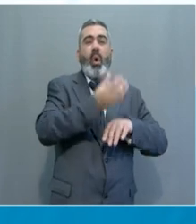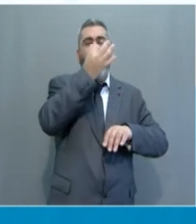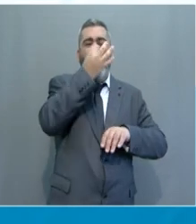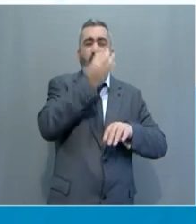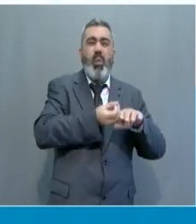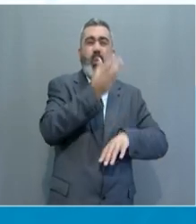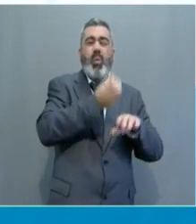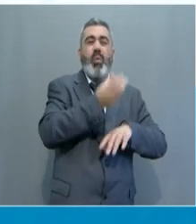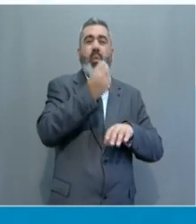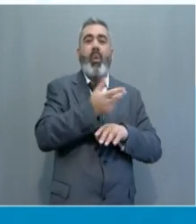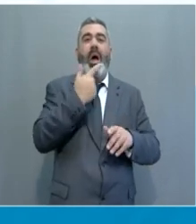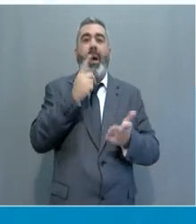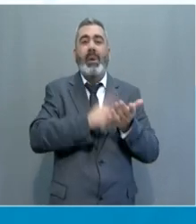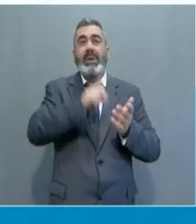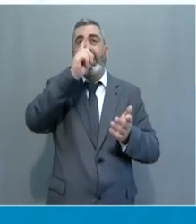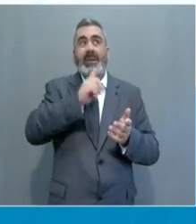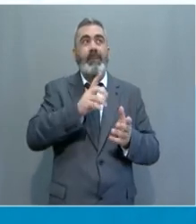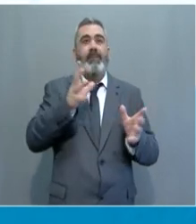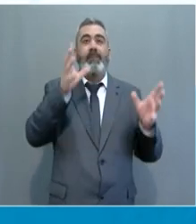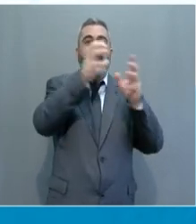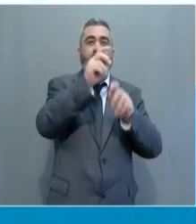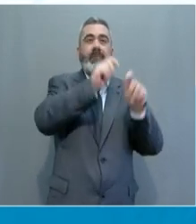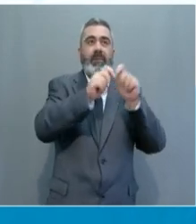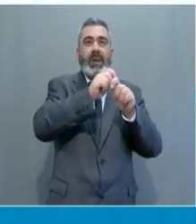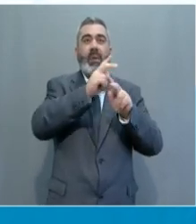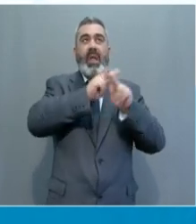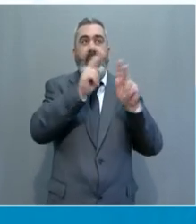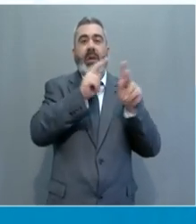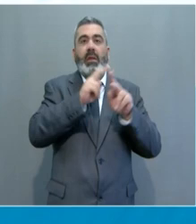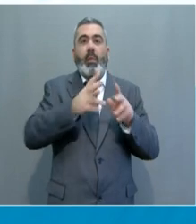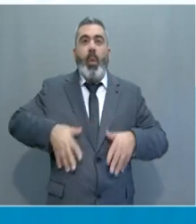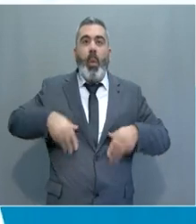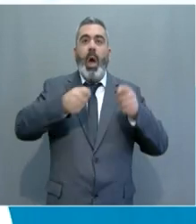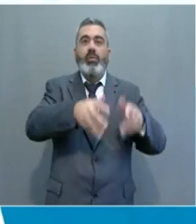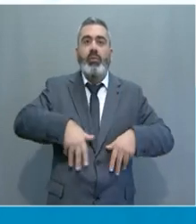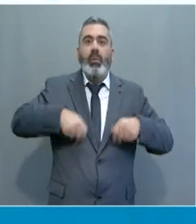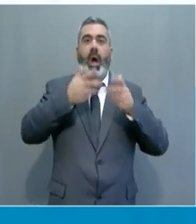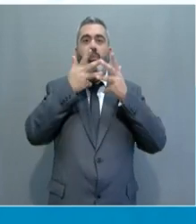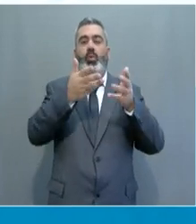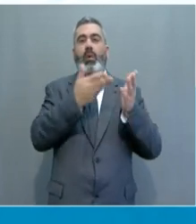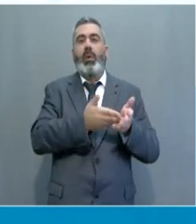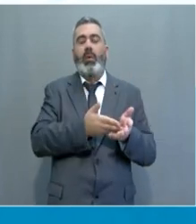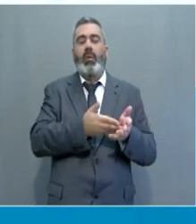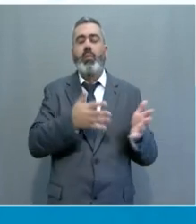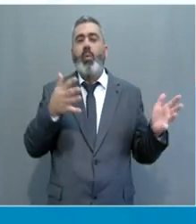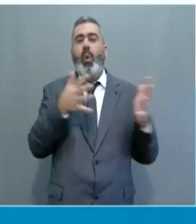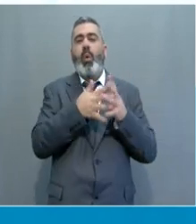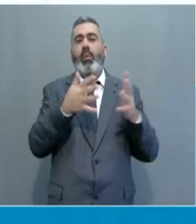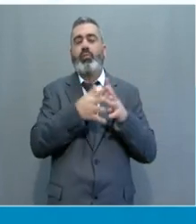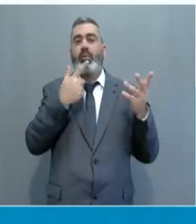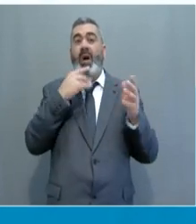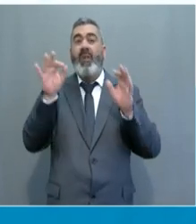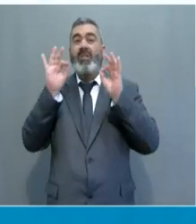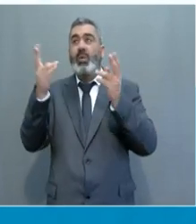να συμβεί ένας πόλεμος αυτού του μεγέθους, που οδήγησε το φυσικό αέριο σχεδόν